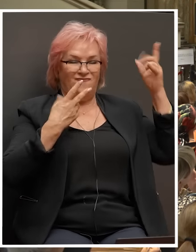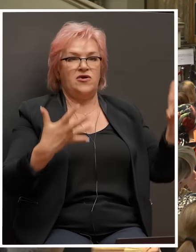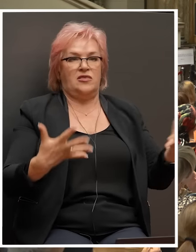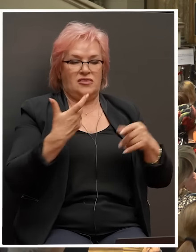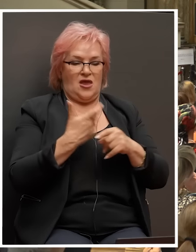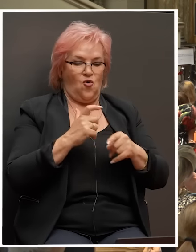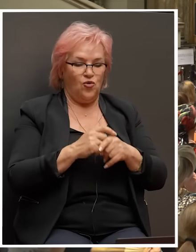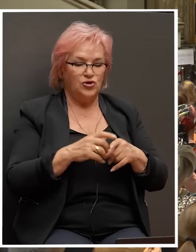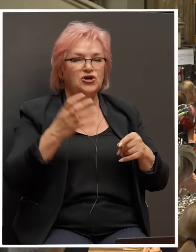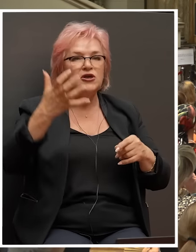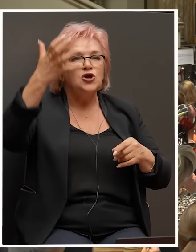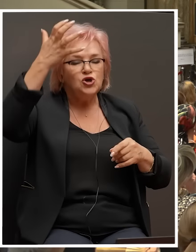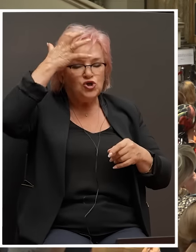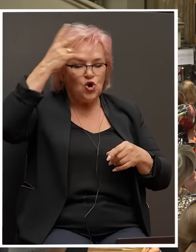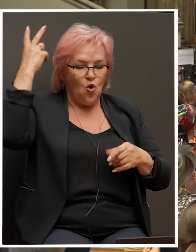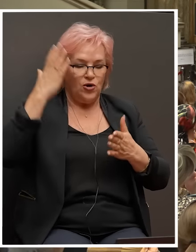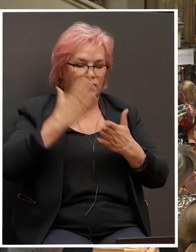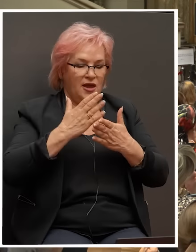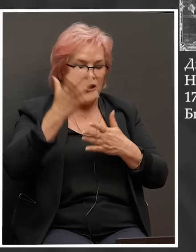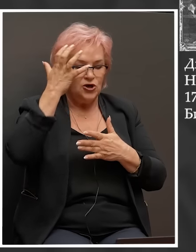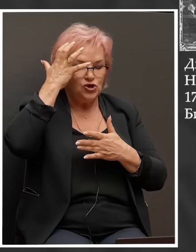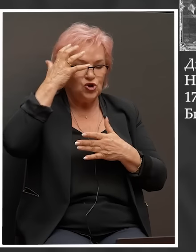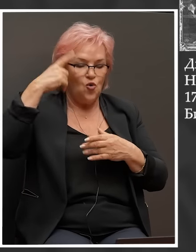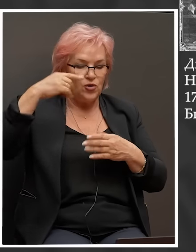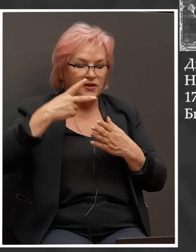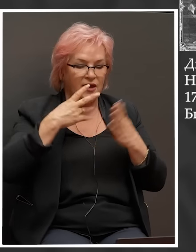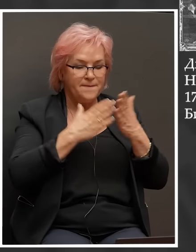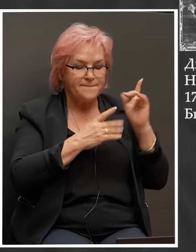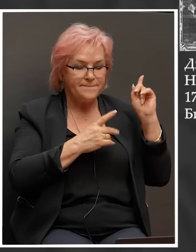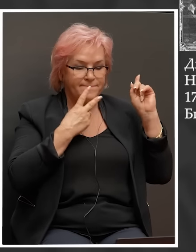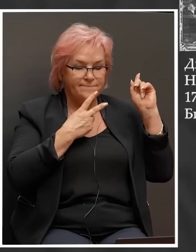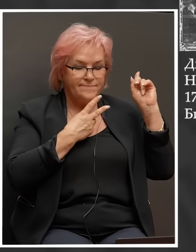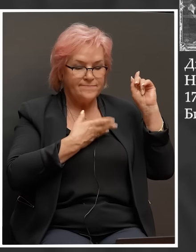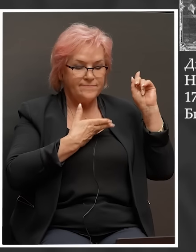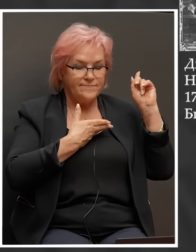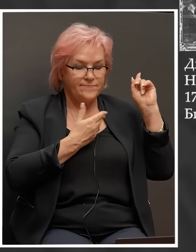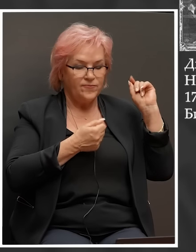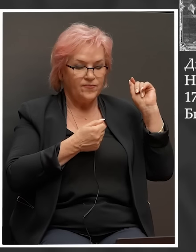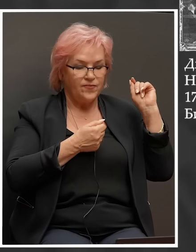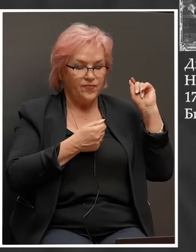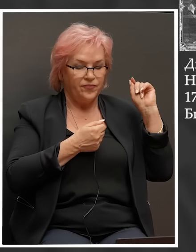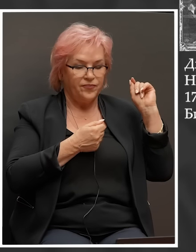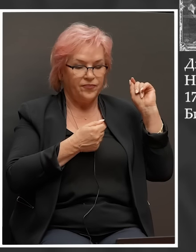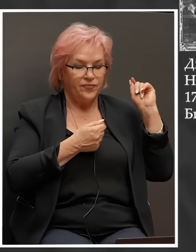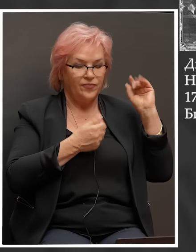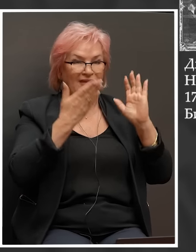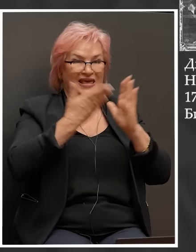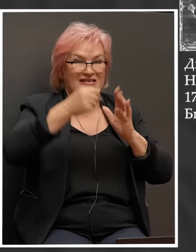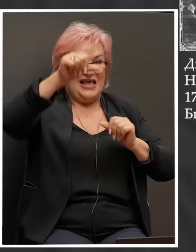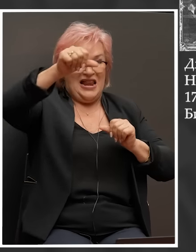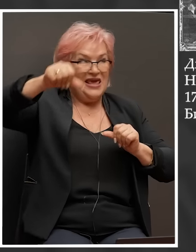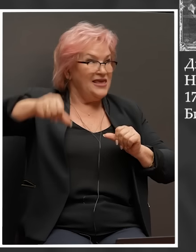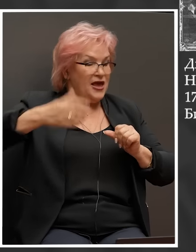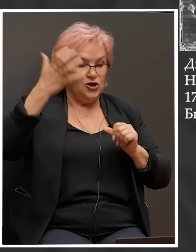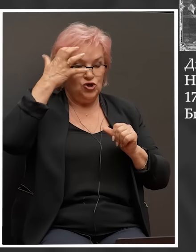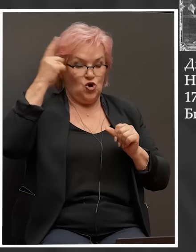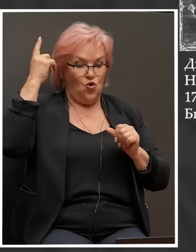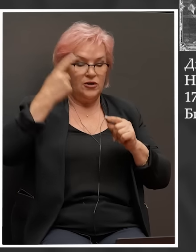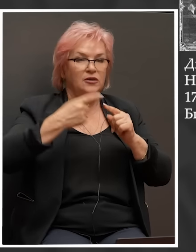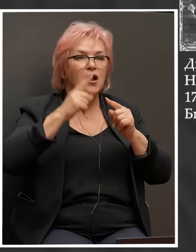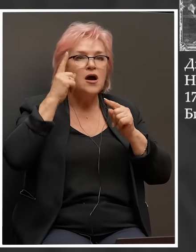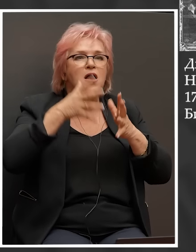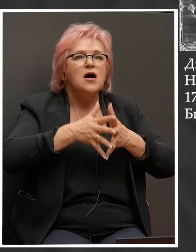видны. Это небольшая черная линия, вот она пошла. Вы ее легко достаточно увидите.